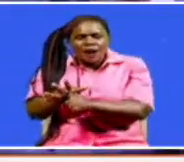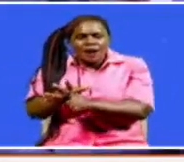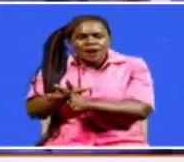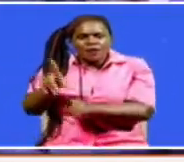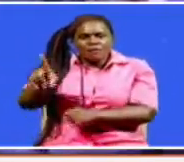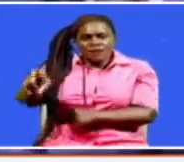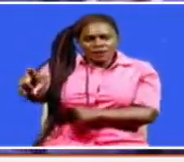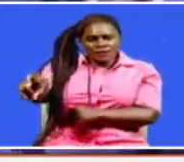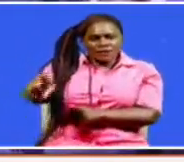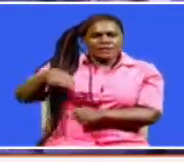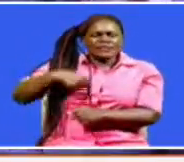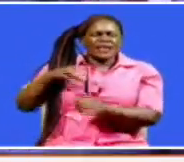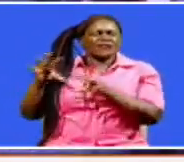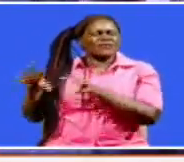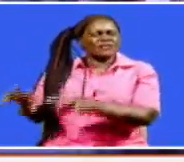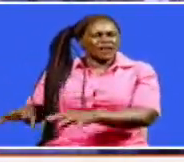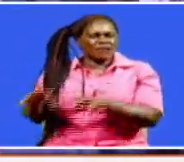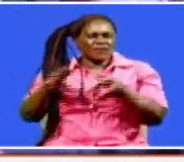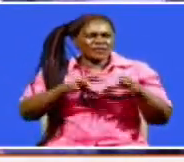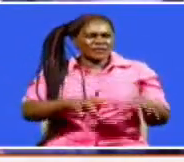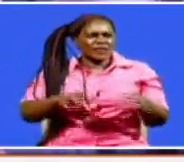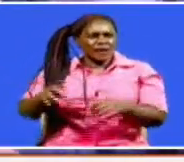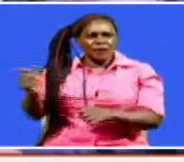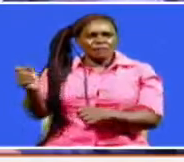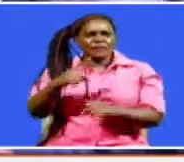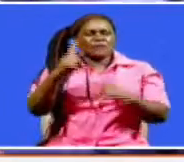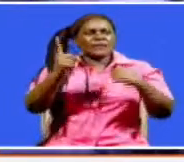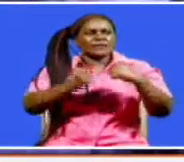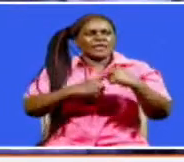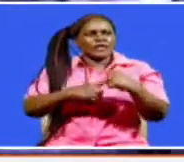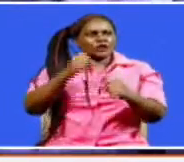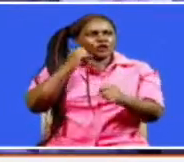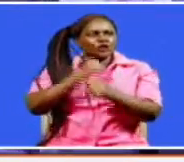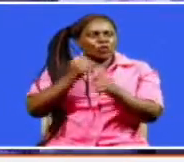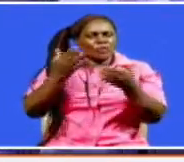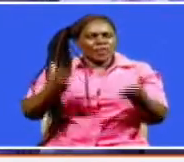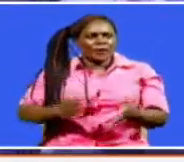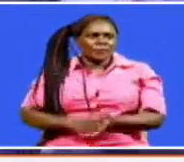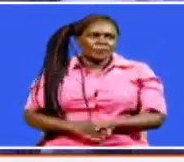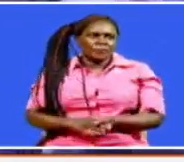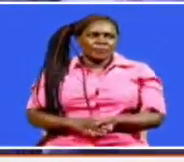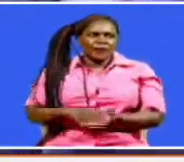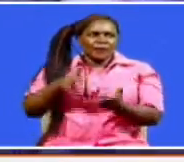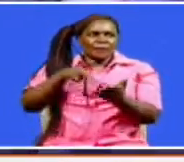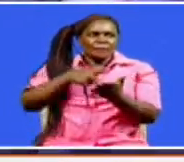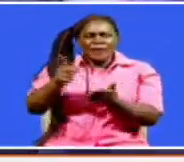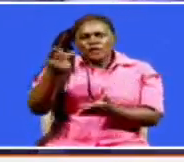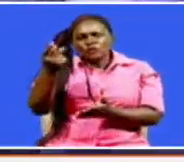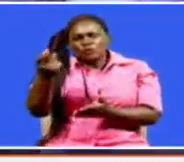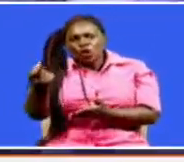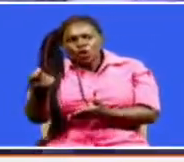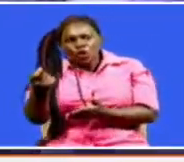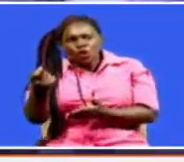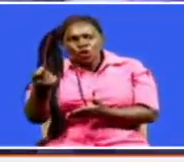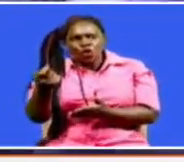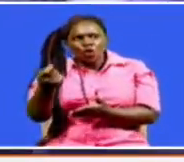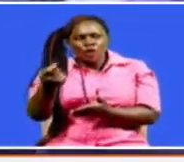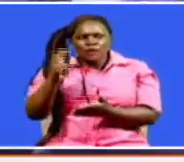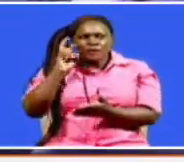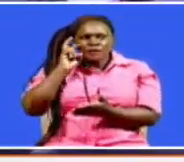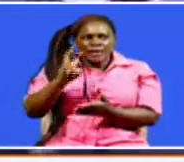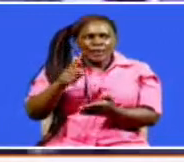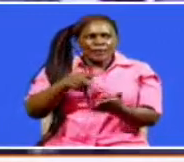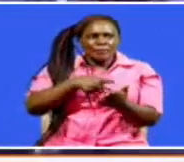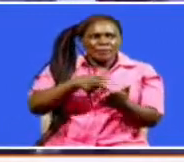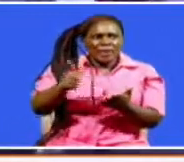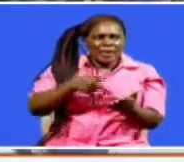COVID-19, tumeteseka wakati huo, tukamaliza 6 months tukiwa kazini. Tukalipwa kidogo, ikawa ni kuendelea,